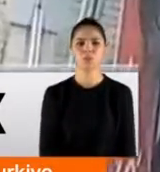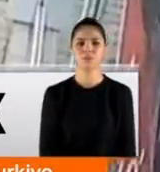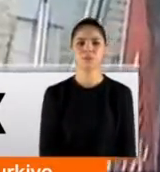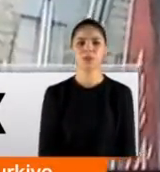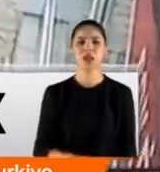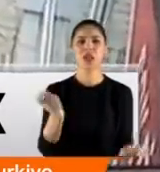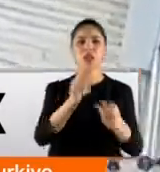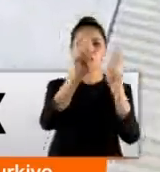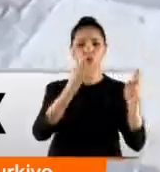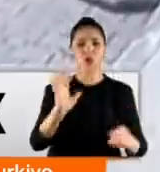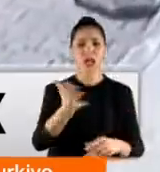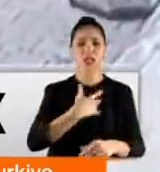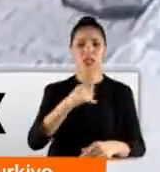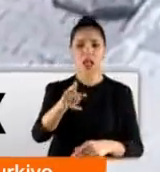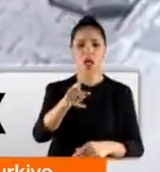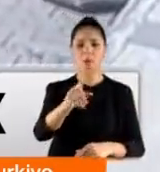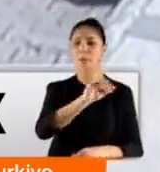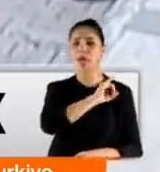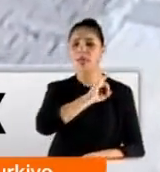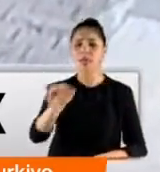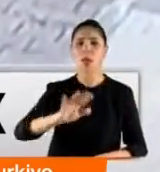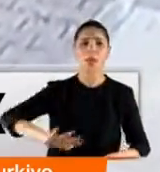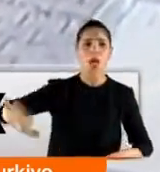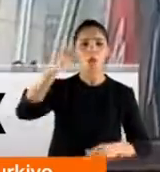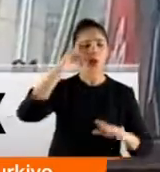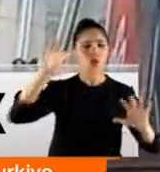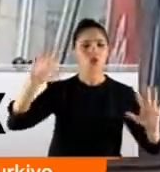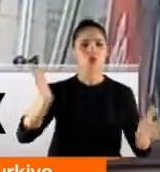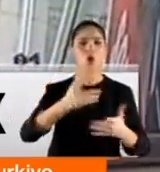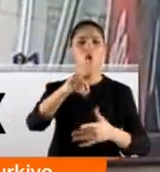Ancak bir iş yeri sahibi öyle bir tepki verdi ki herkesin kanı dondu.